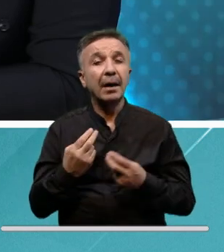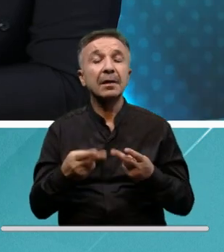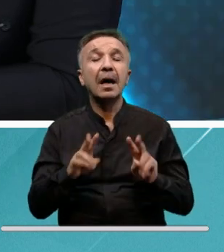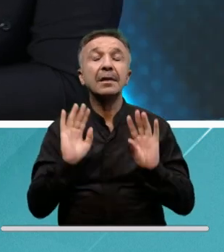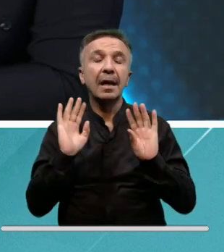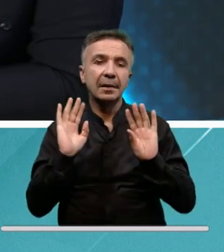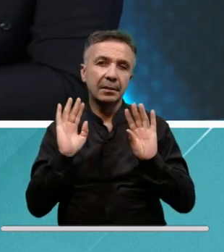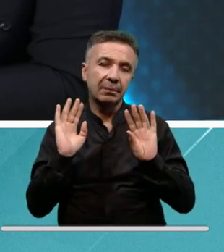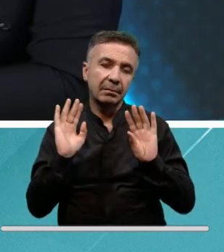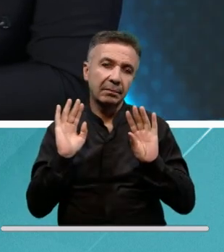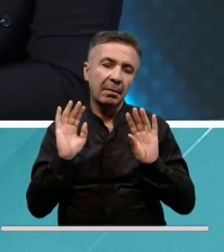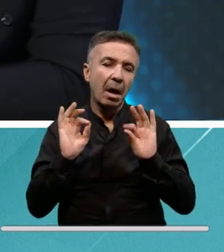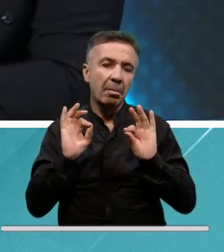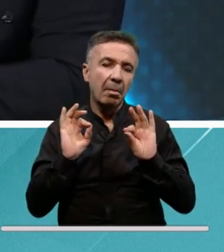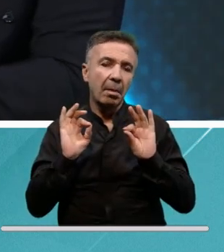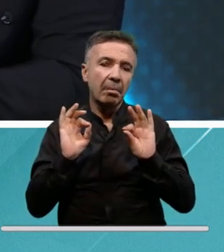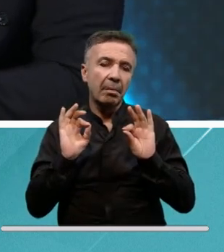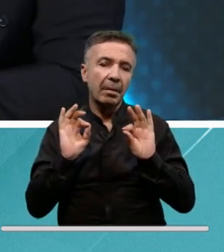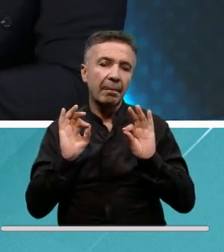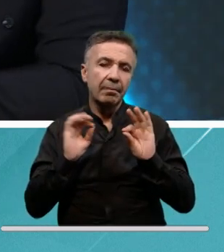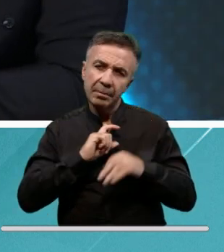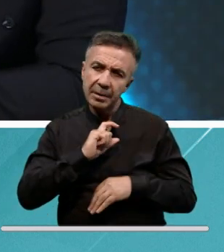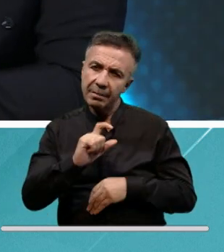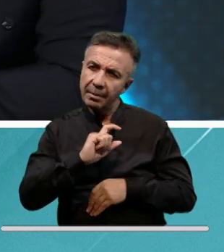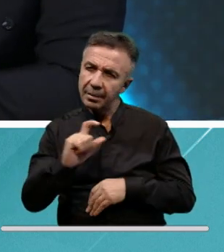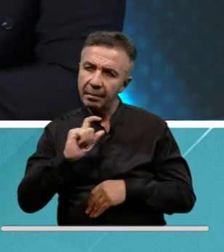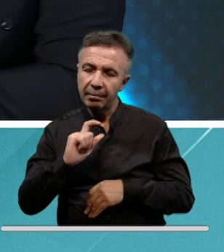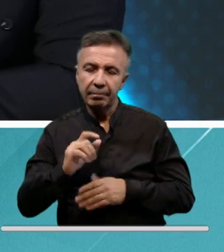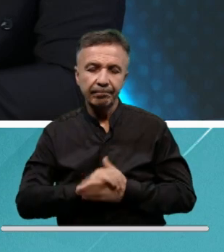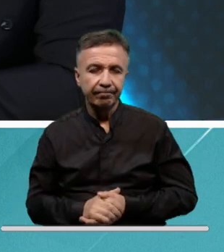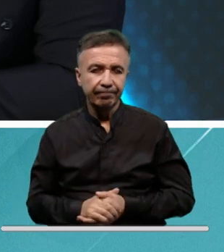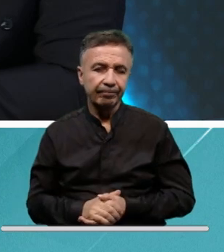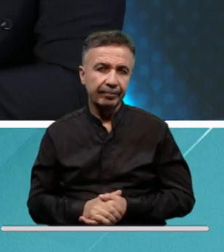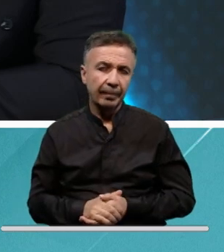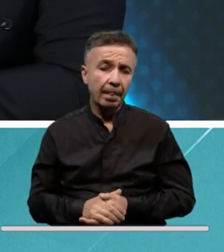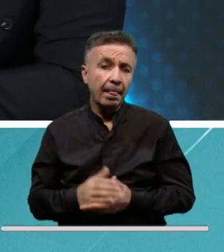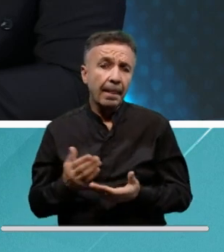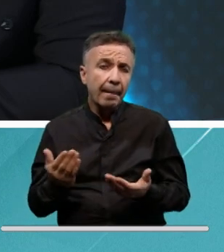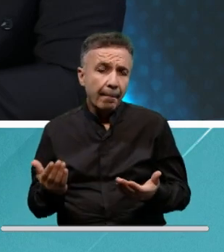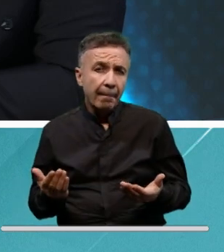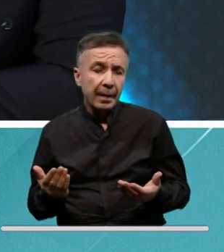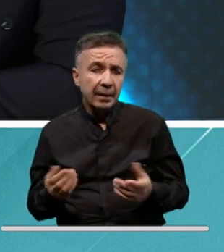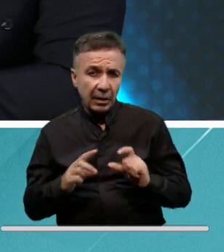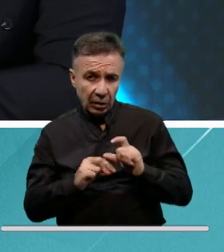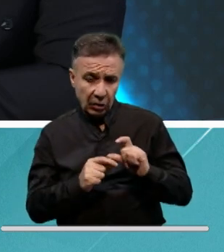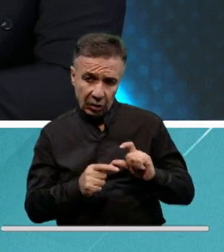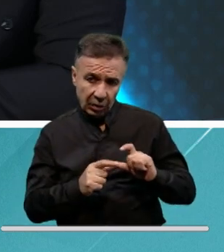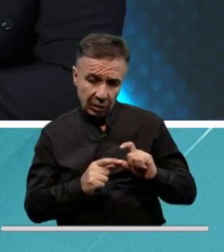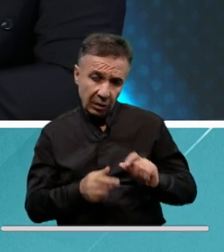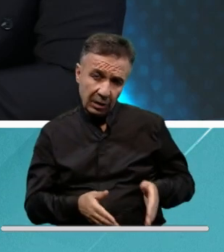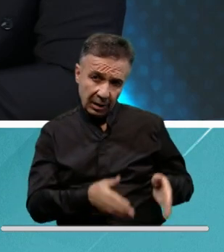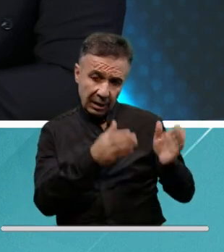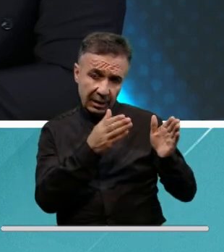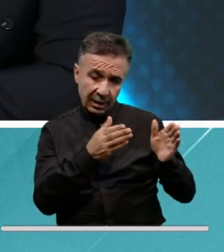hususunu Biz defalarca ifade ettik E peki Eee şirketler firmalar